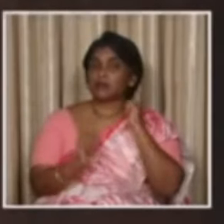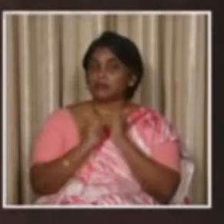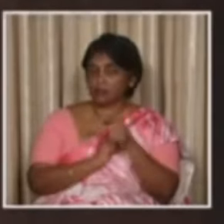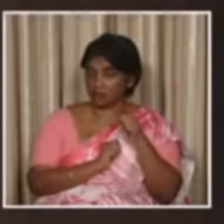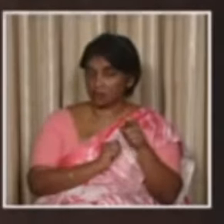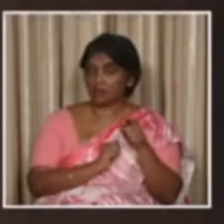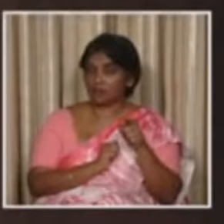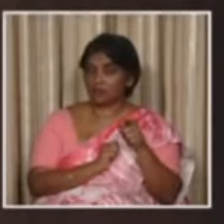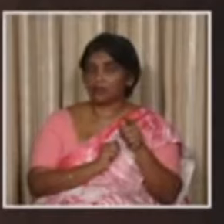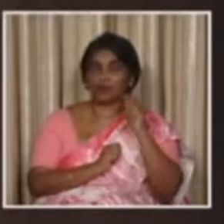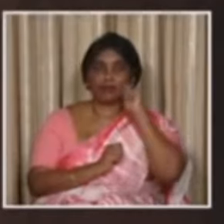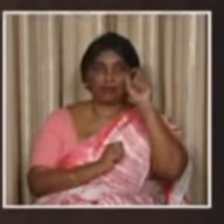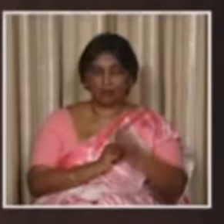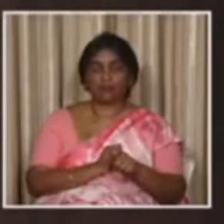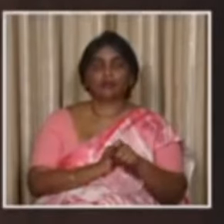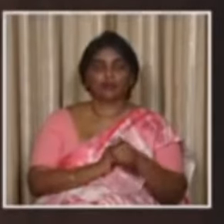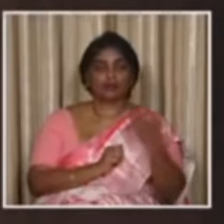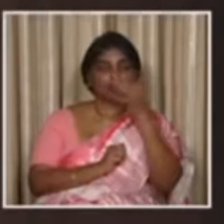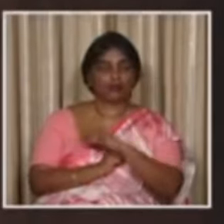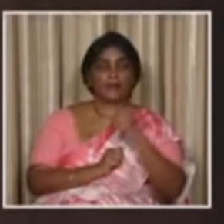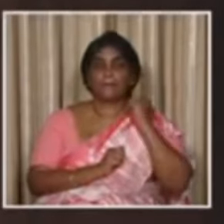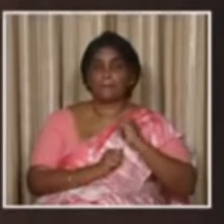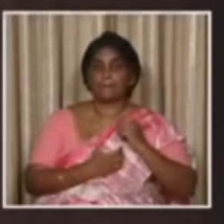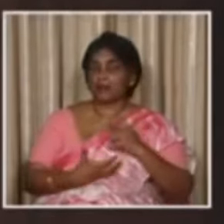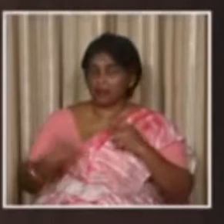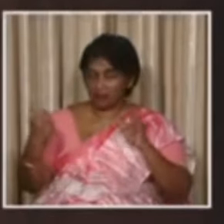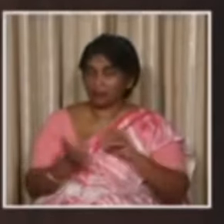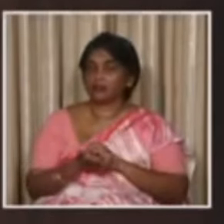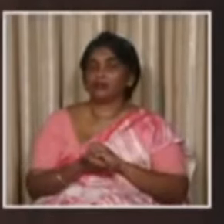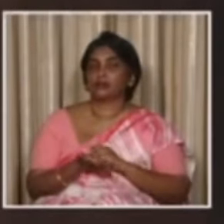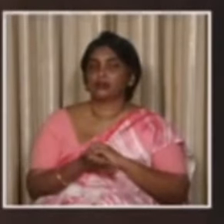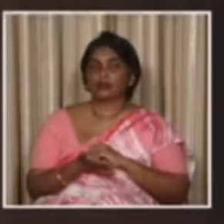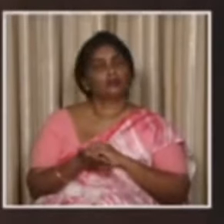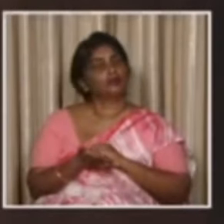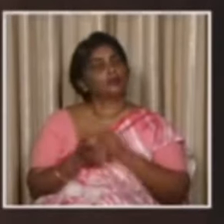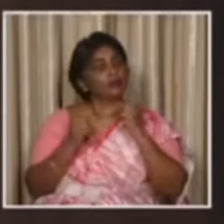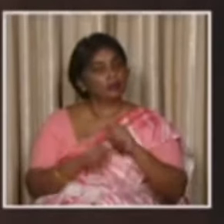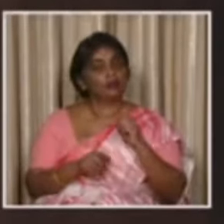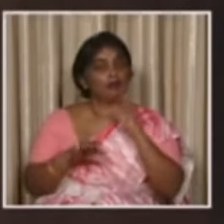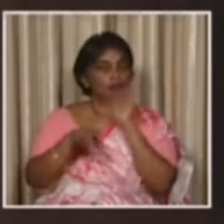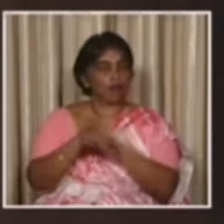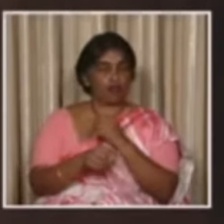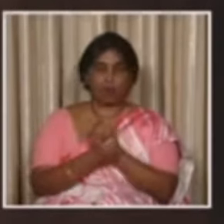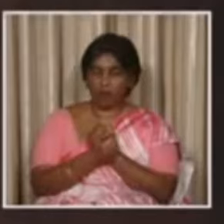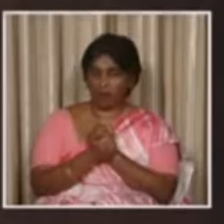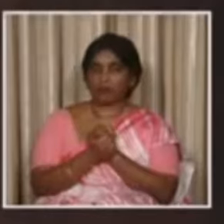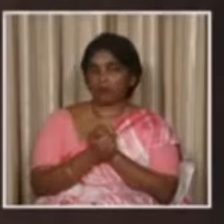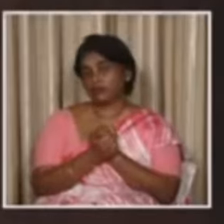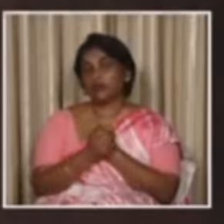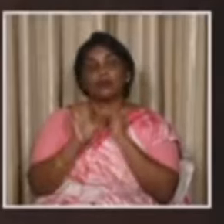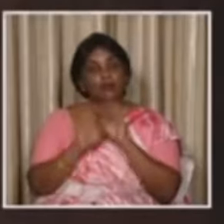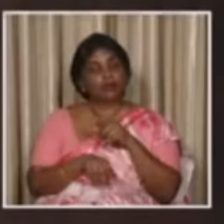බස් එකේ ආපු මගියෙක් අරන් ගිහින් ඇවිල්ලා ඇගේ බෑග් එක අරන් ගිය එක ඉඩසේ එක අල්ලගත්ත පොලිසියට පිසිද්ධන්න